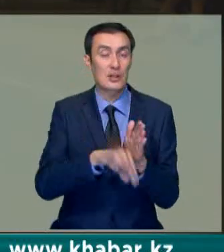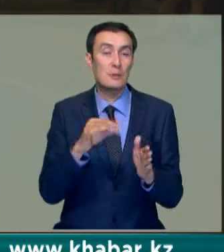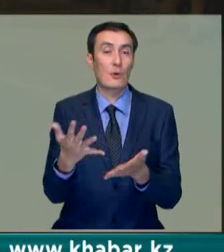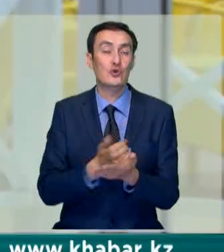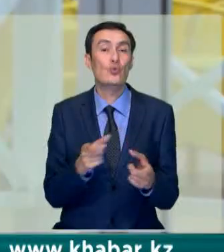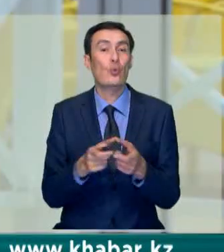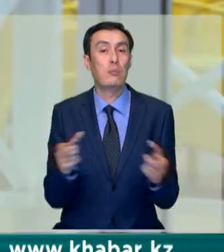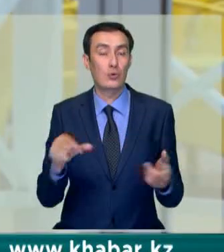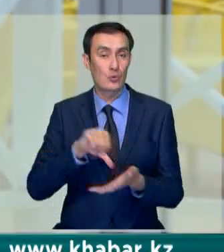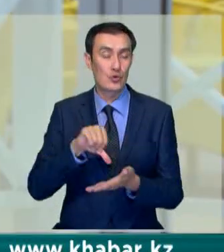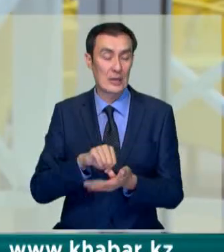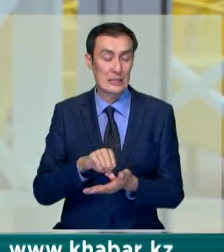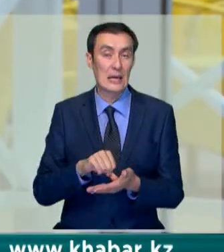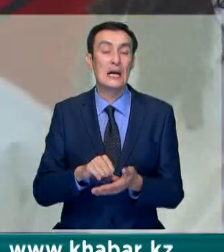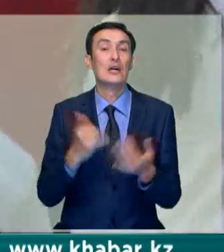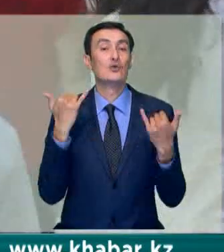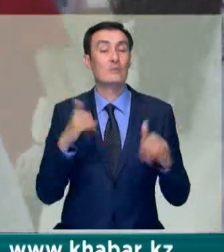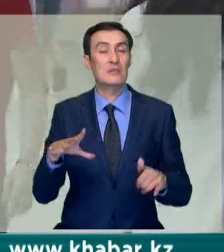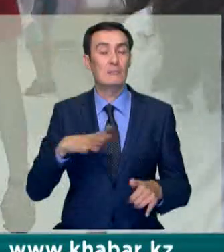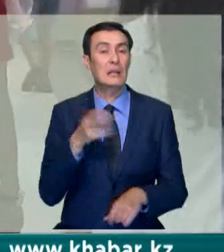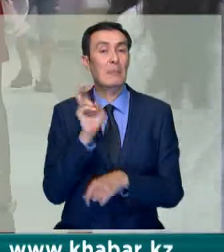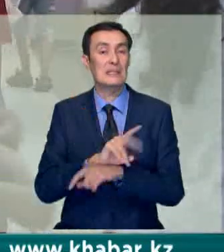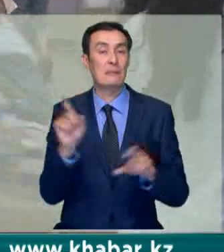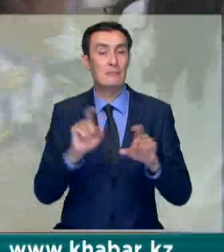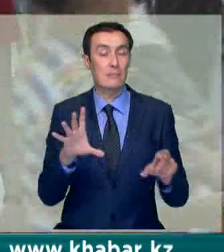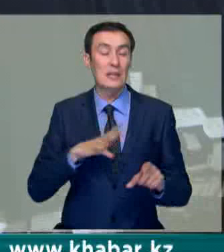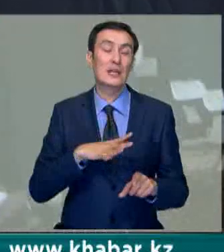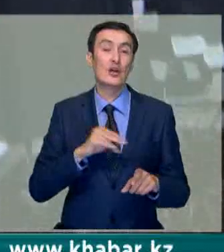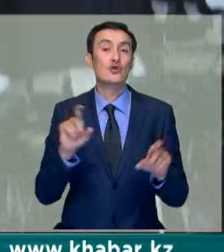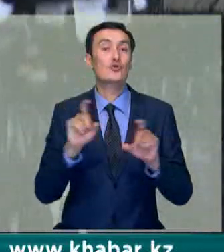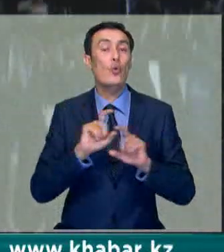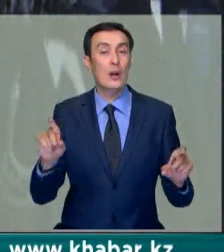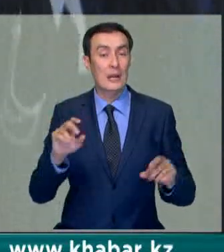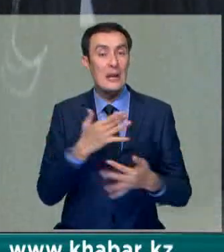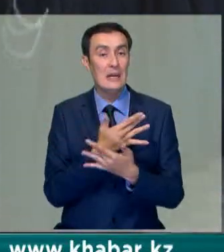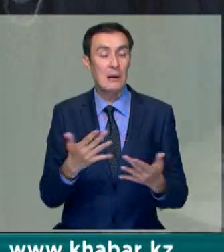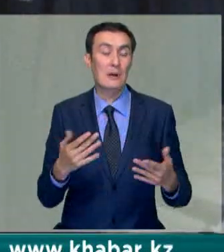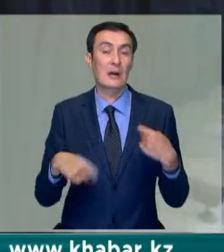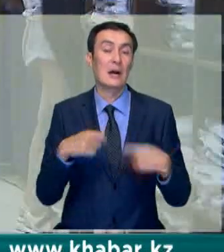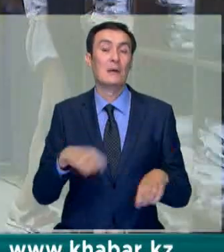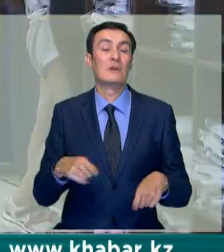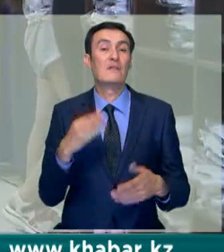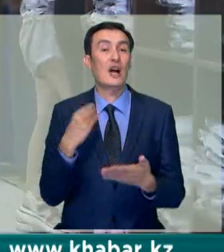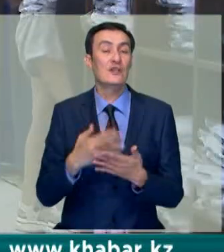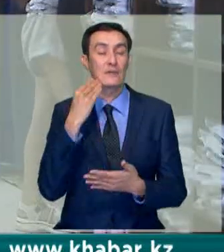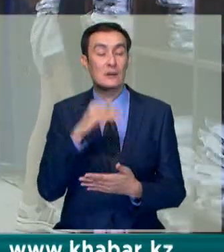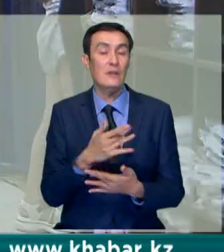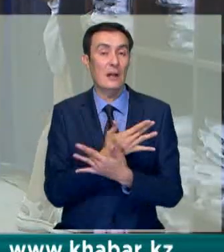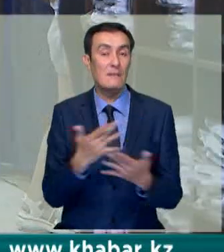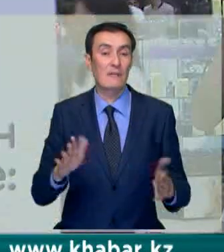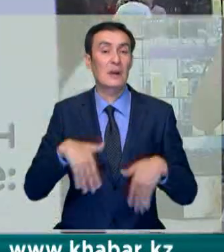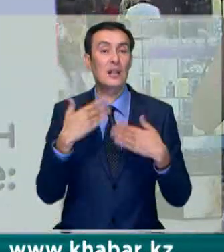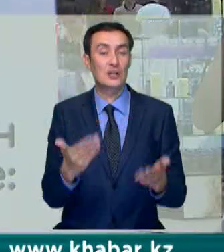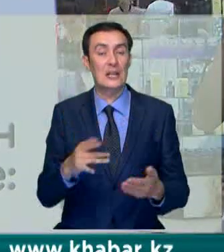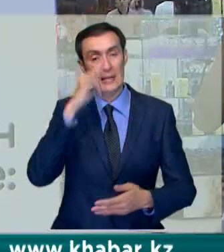на участие. Еще одним сюрпризом для посетителей молла стала школьная ярмарка. Большой ассортимент качественных и недорогих товаров для детей предложили